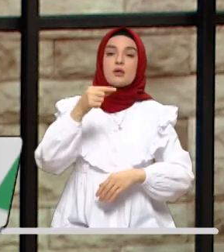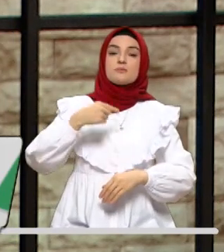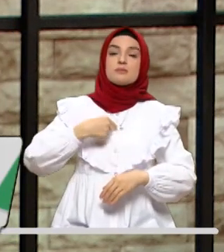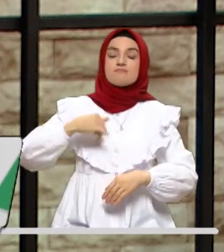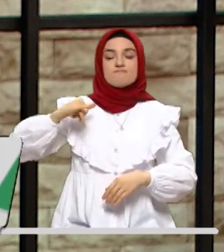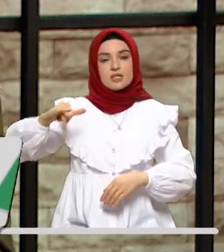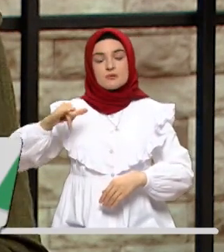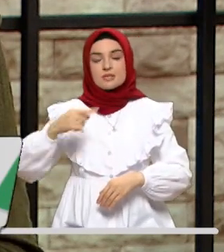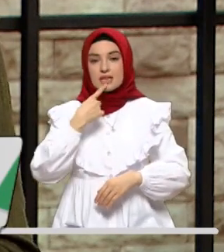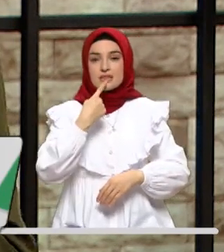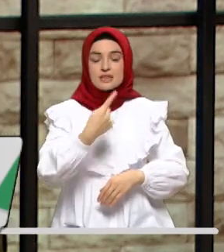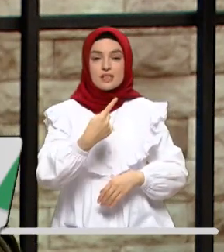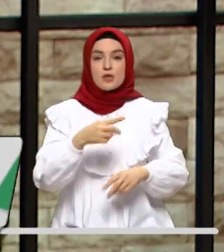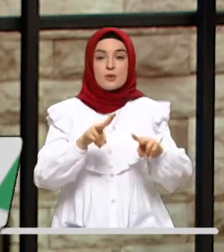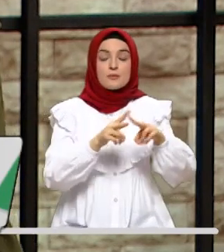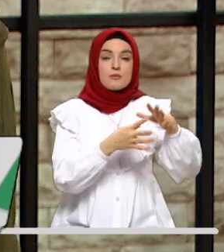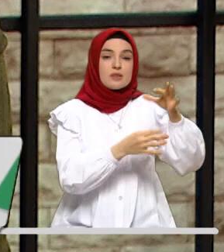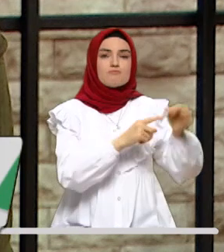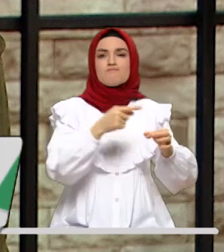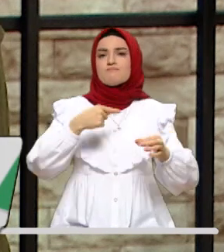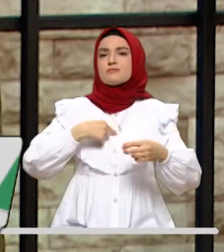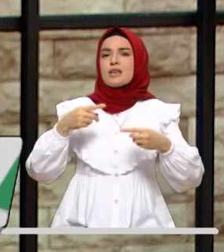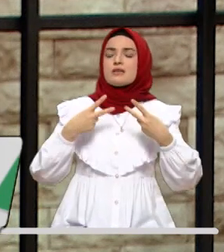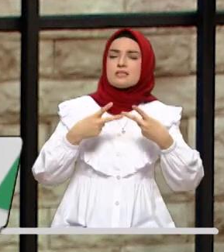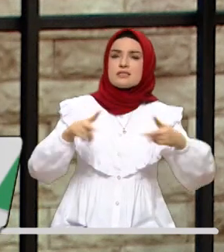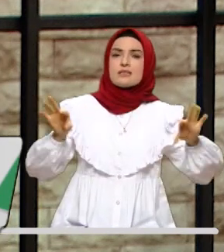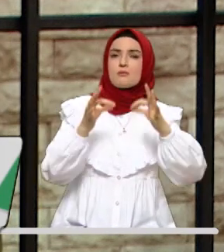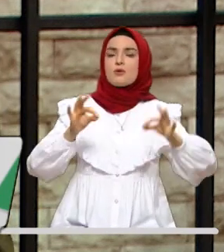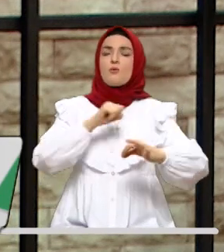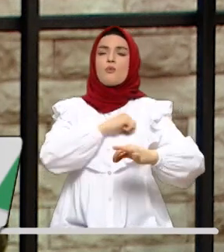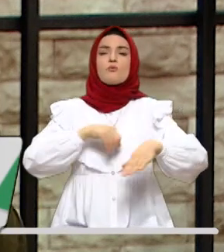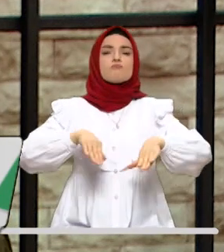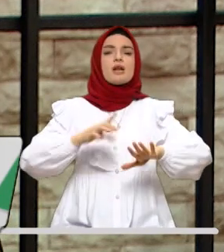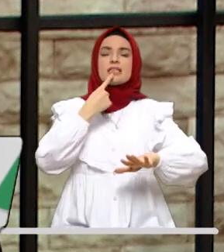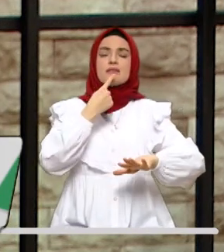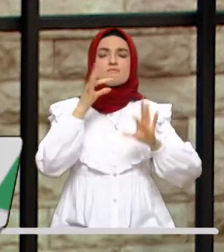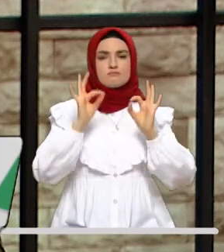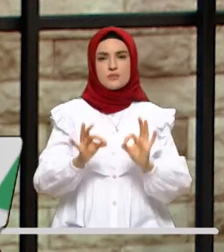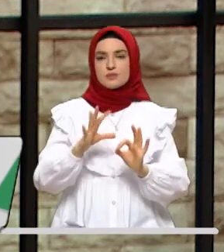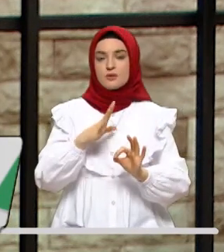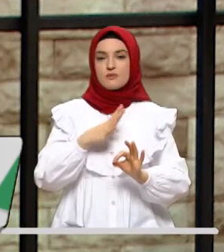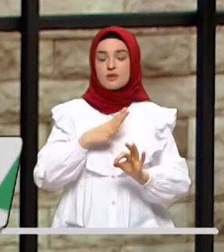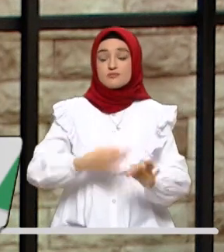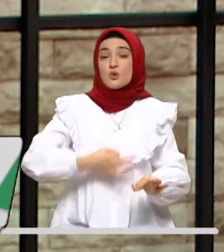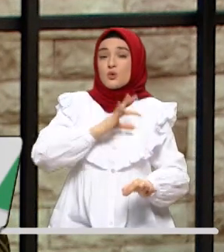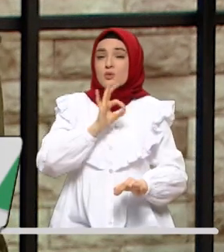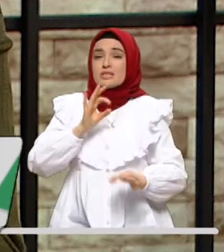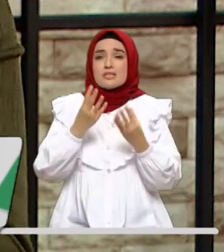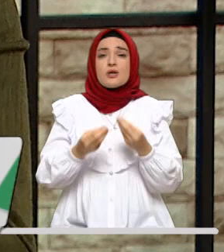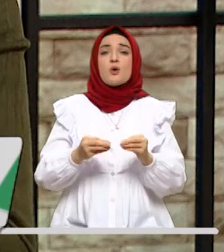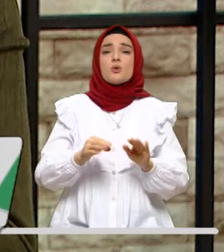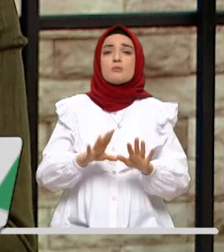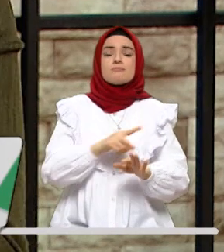yanımızdadır. Ve Mehmet Akif bize İstiklal Marşı'nda korkmayla başlıyor. Sakın korkmayın, ümitsiz olmayın,